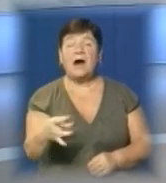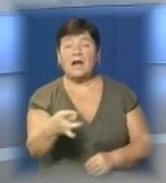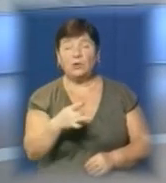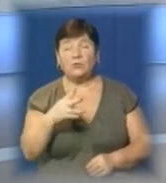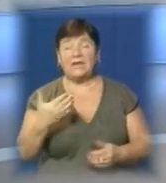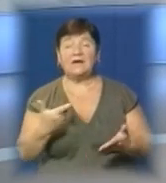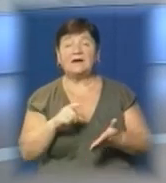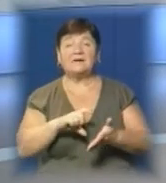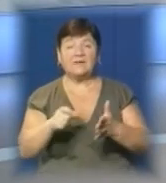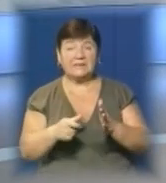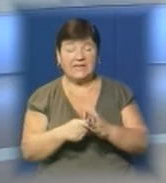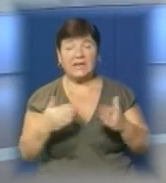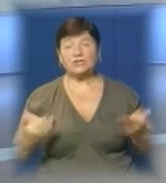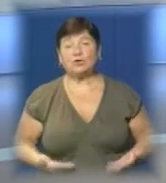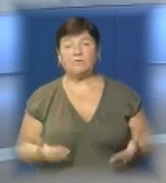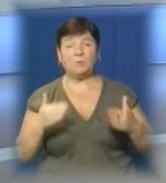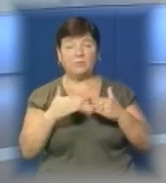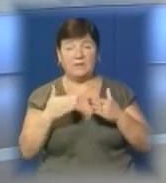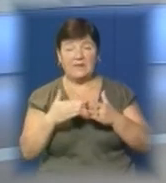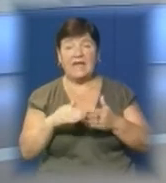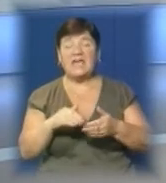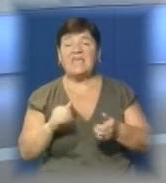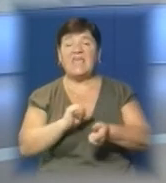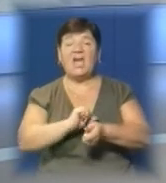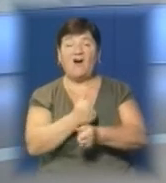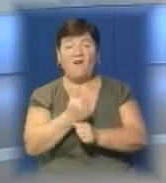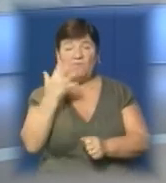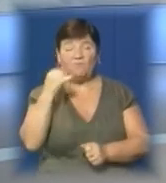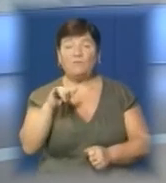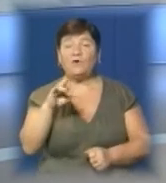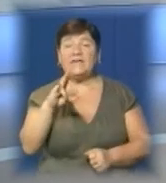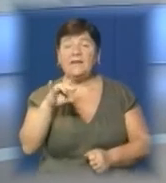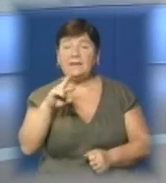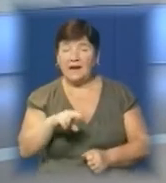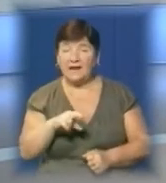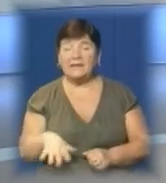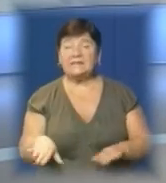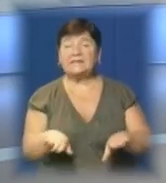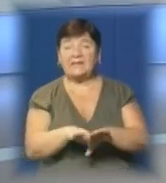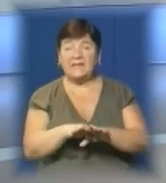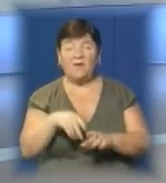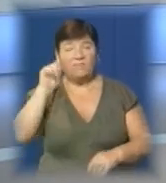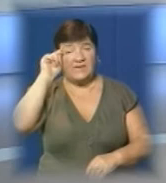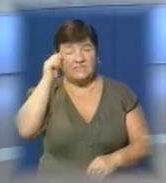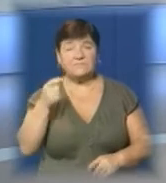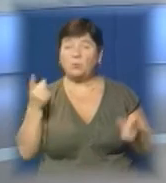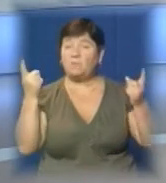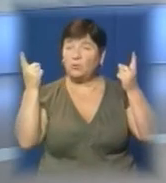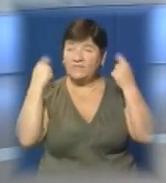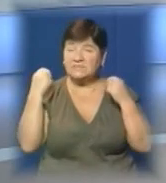квартира, житловий будинок та деревне вугілля. Постраждали від вогню також надвірні споруди в Тячівському,